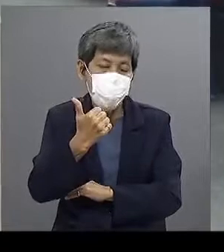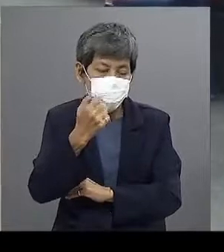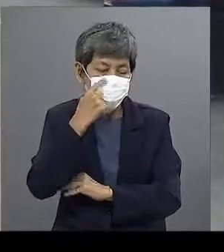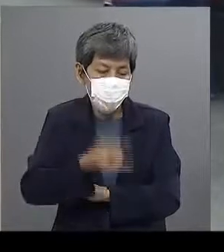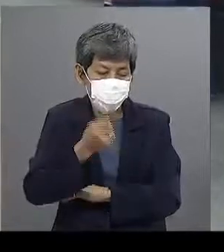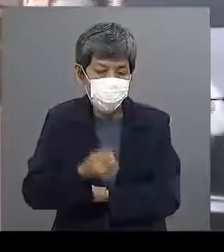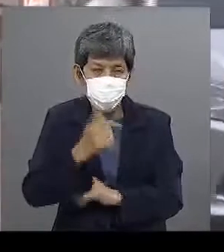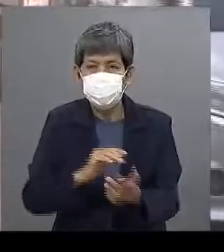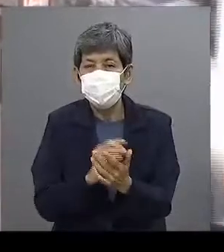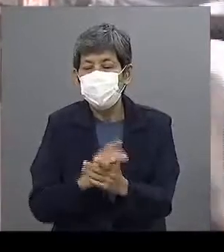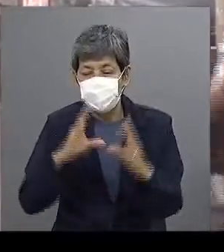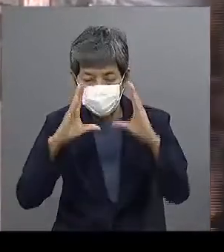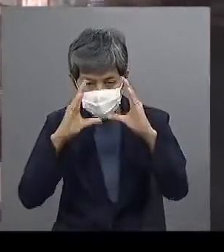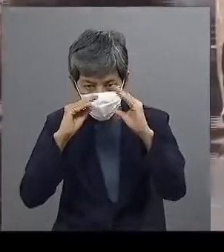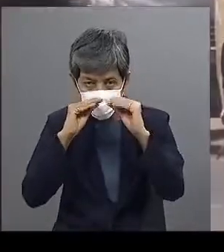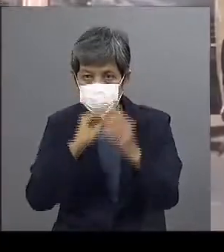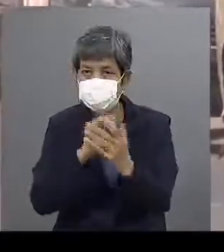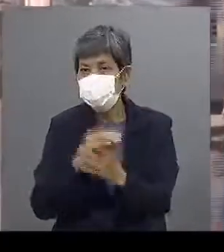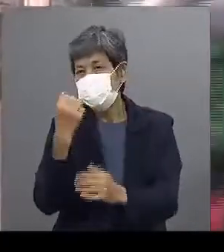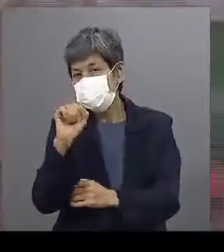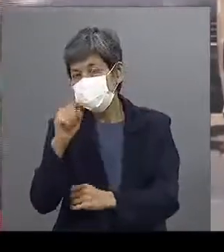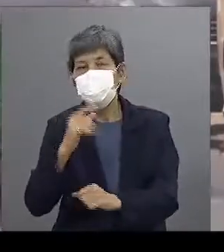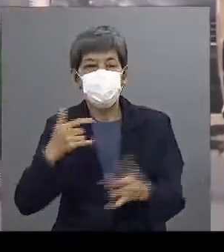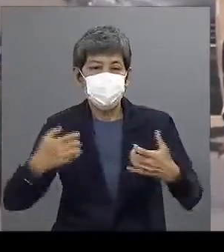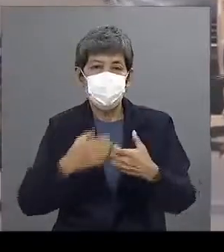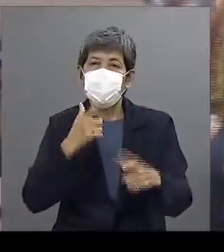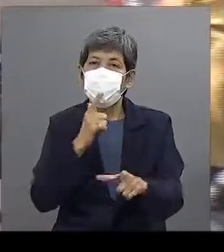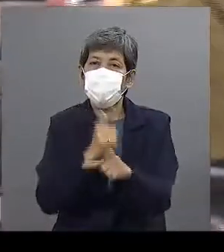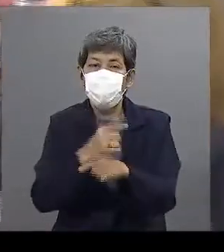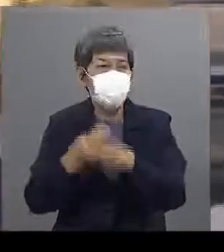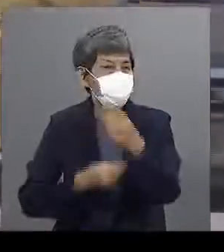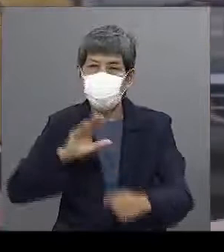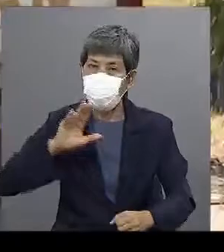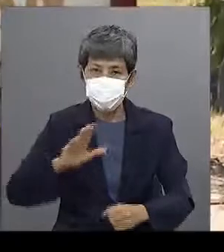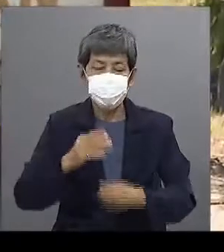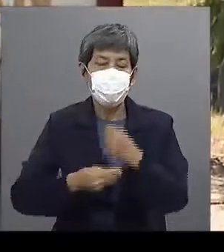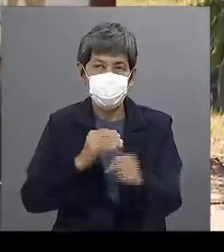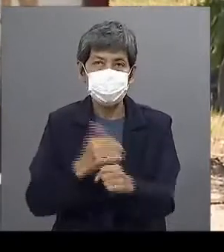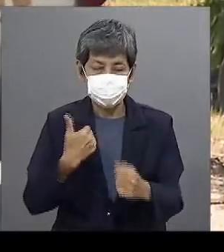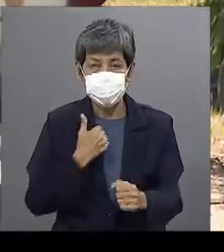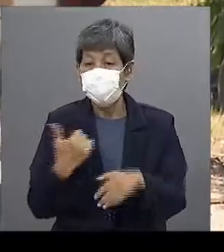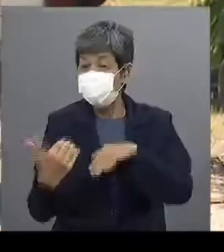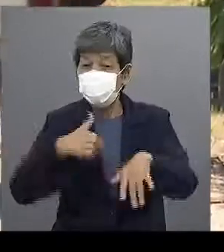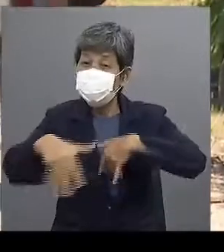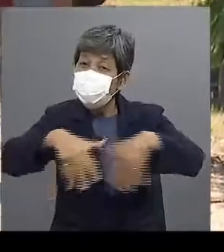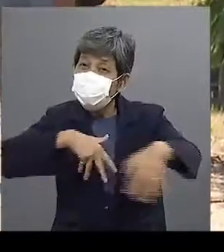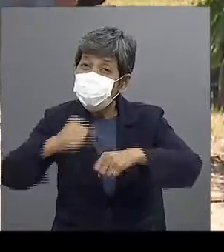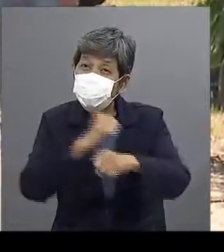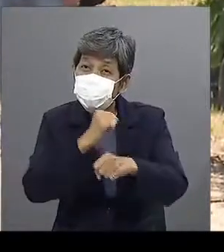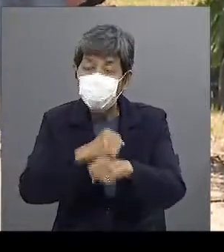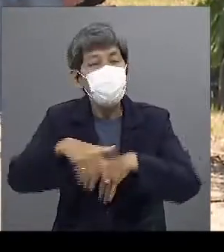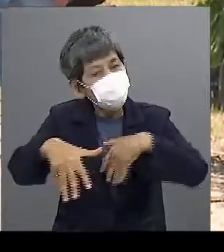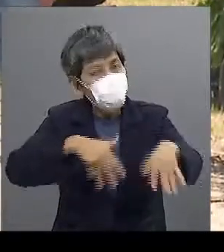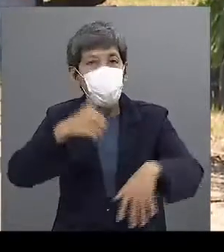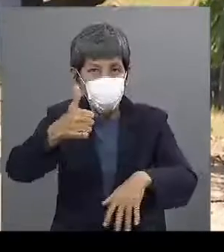23:00นแต่งดจำหน่ายและดื่มเครื่องดื่มแอลกอฮอล์ภายในร้านครับส่วนถนนคนเดินสามารถเปิดได้ตามปกติแต่ไม่เกิน